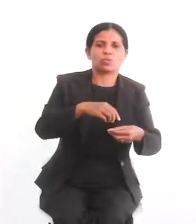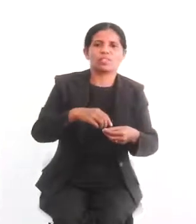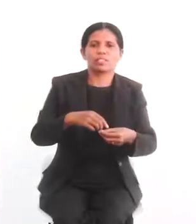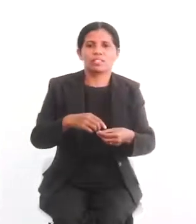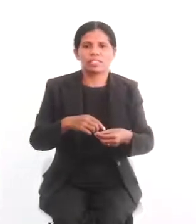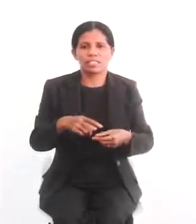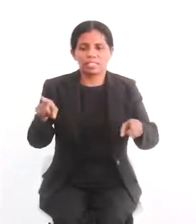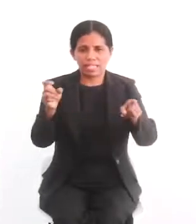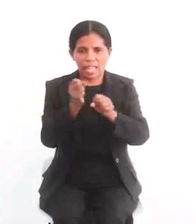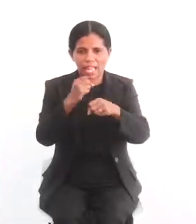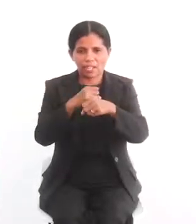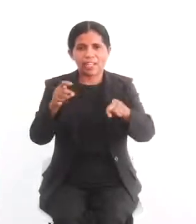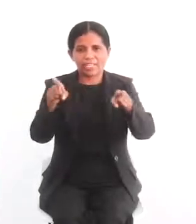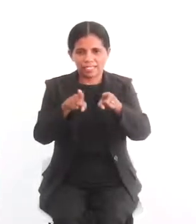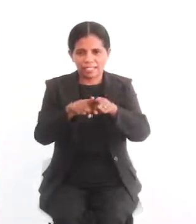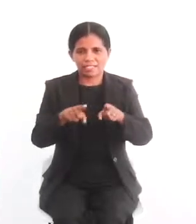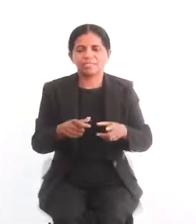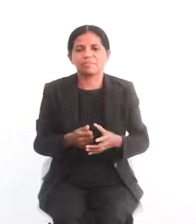Depois kita prega.